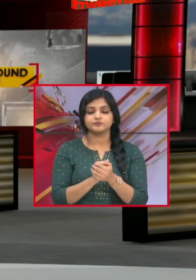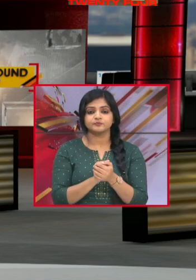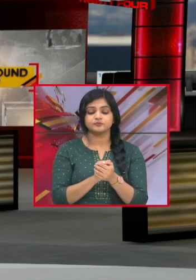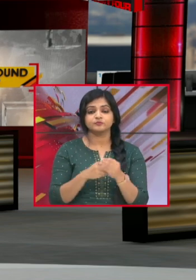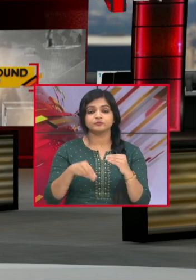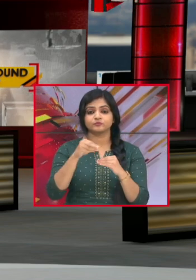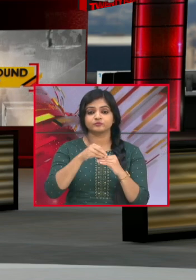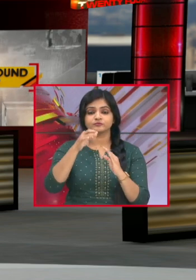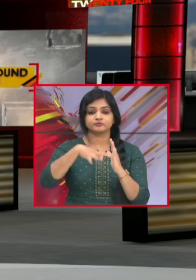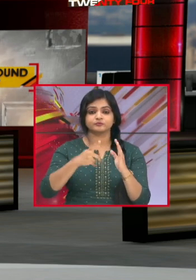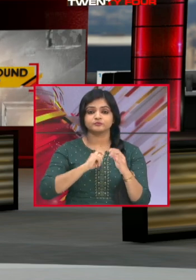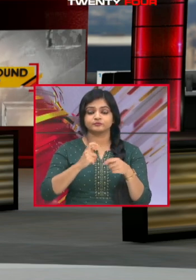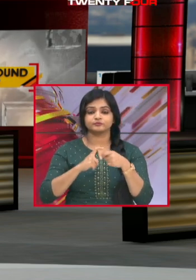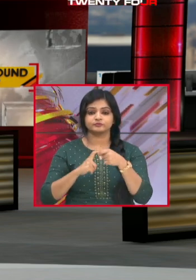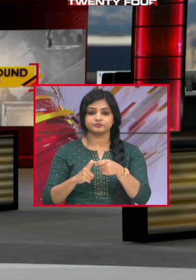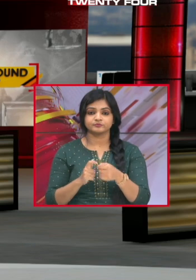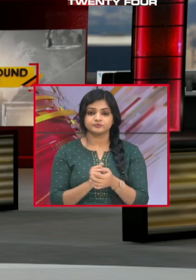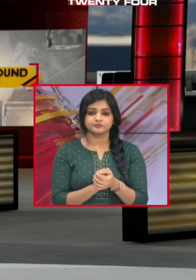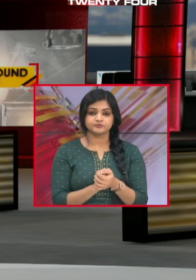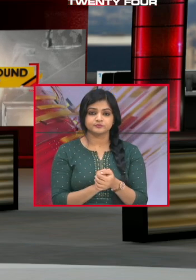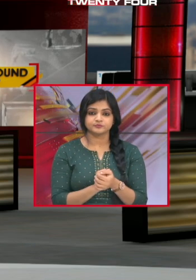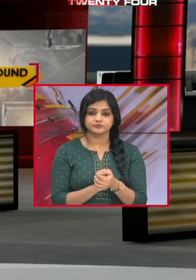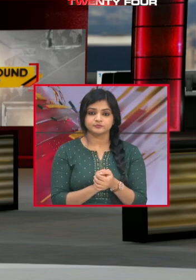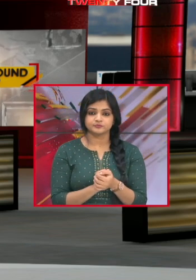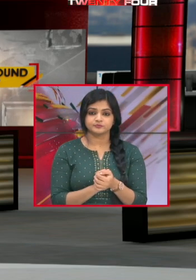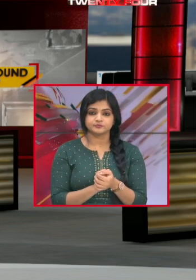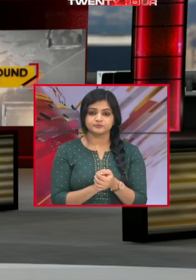പ്രദീഷ്, KCI വിശദീകരണം എങ്ങനെയാണ്?